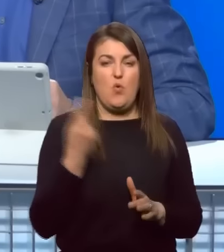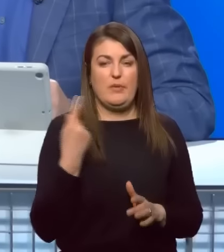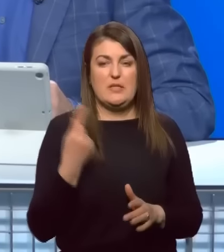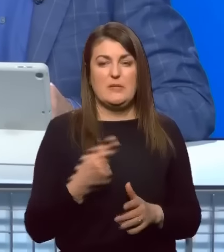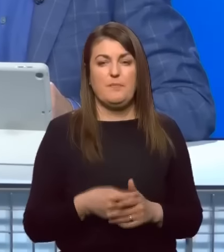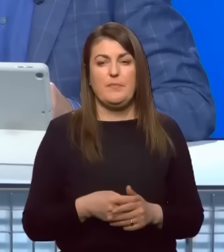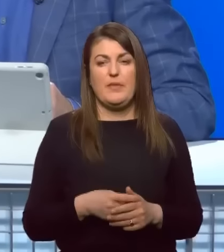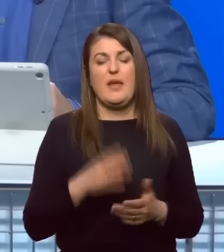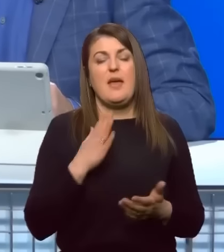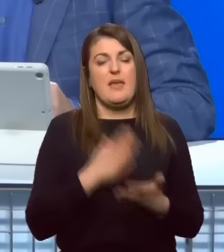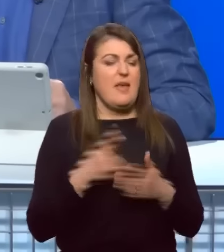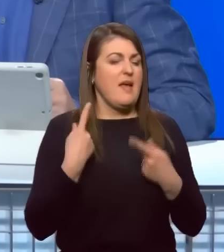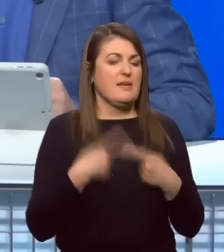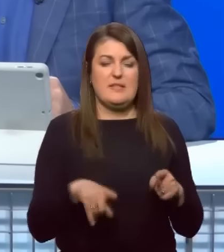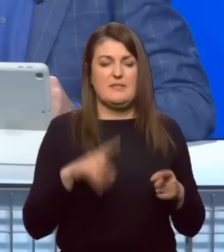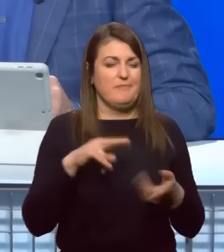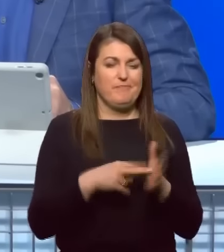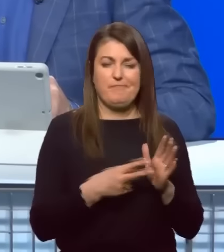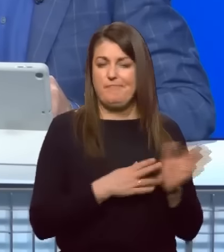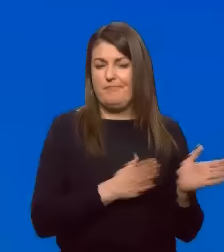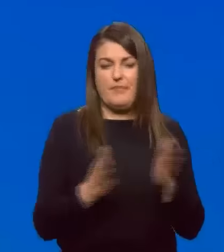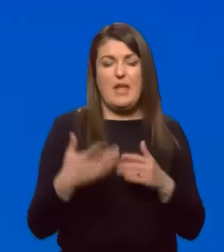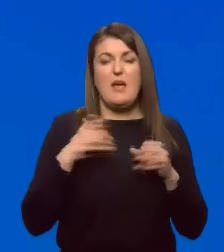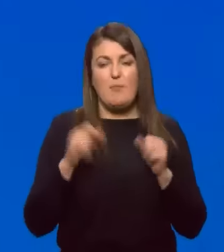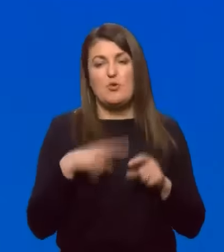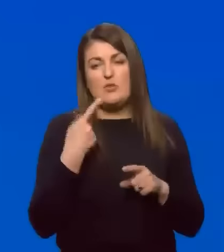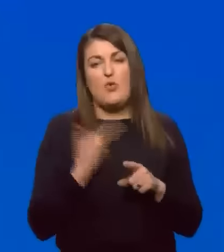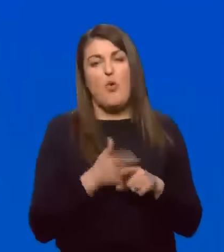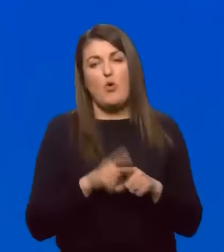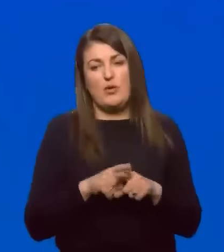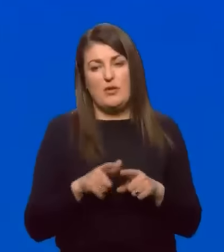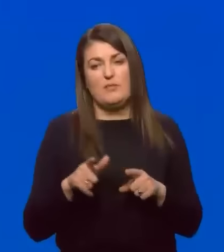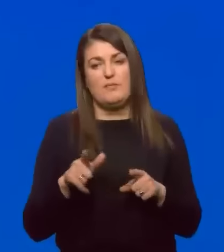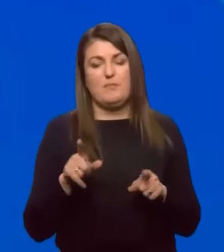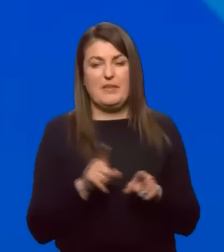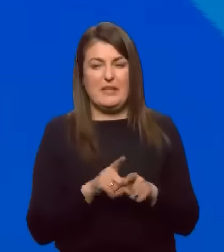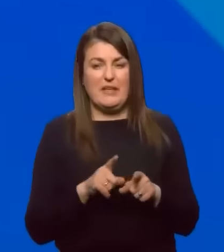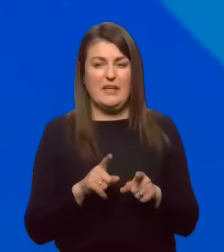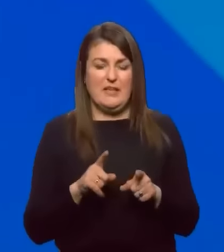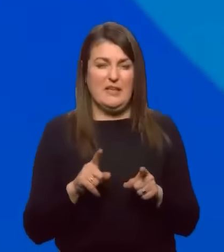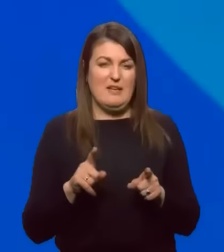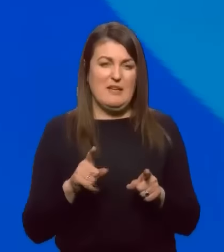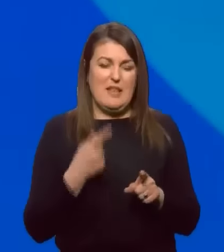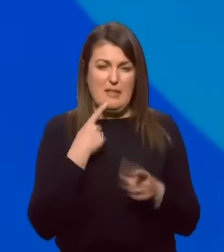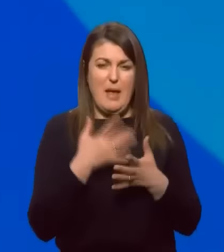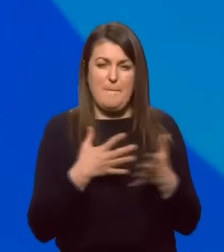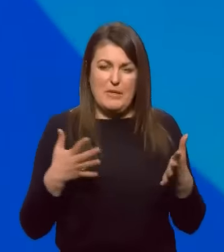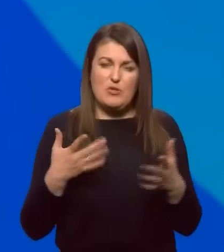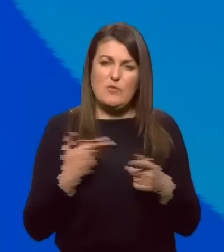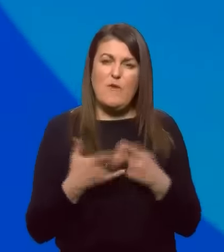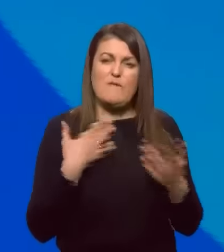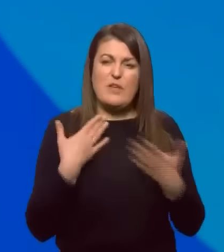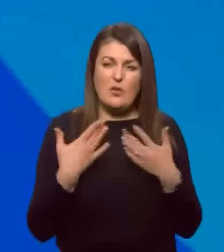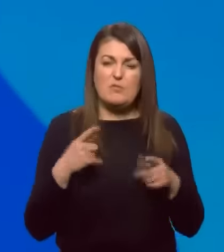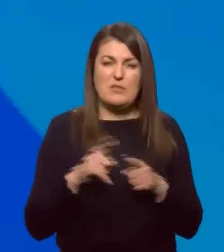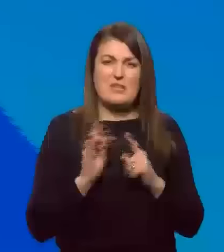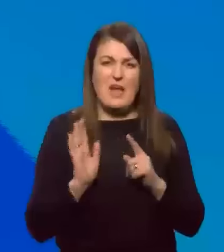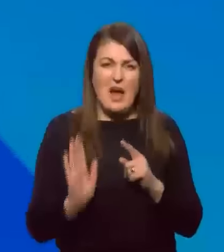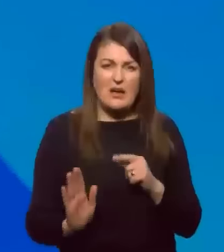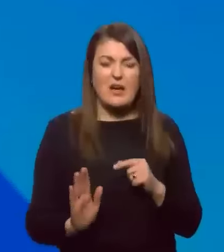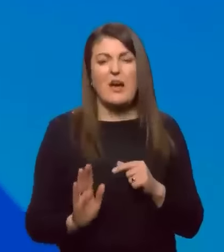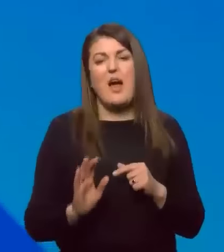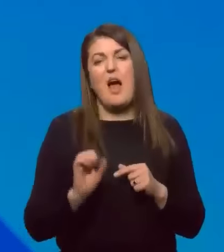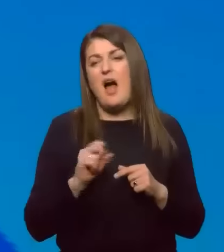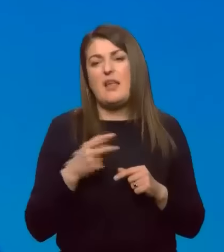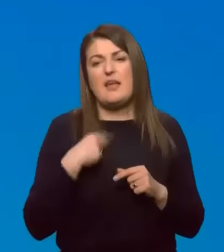області. Є різні сценарії, це я можу сказати, що один з найбільш апокаліптичних сценаріїв. Треба до нього відноситись саме так.